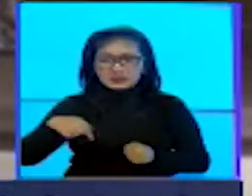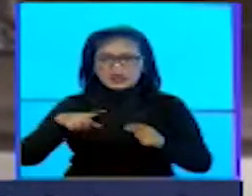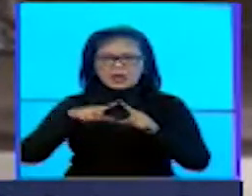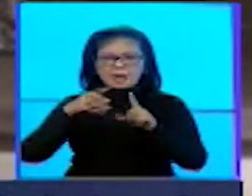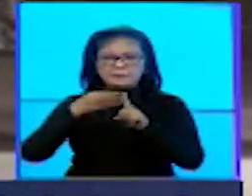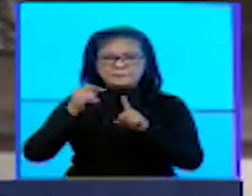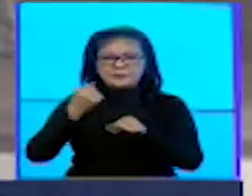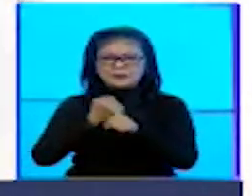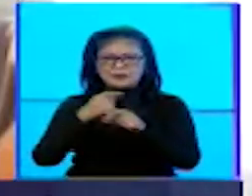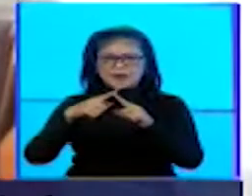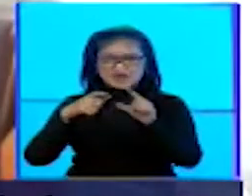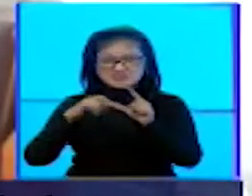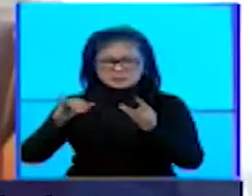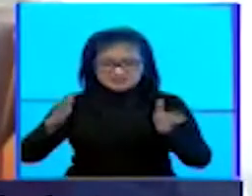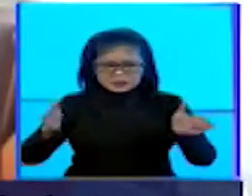di Rumah Sakit Jiwa.